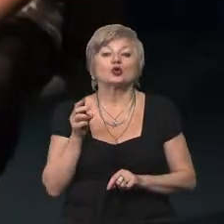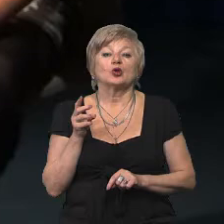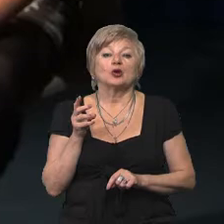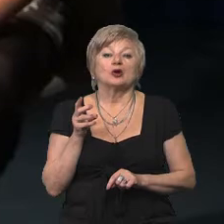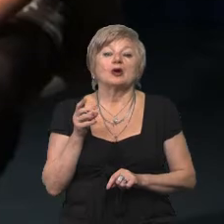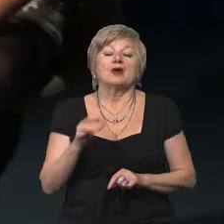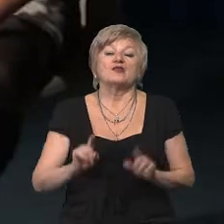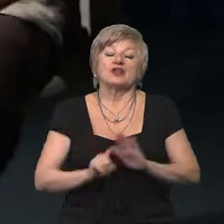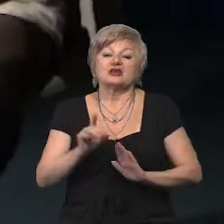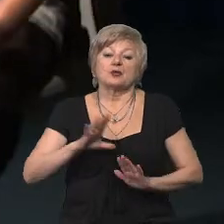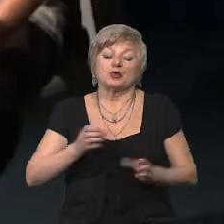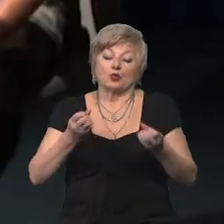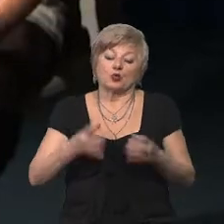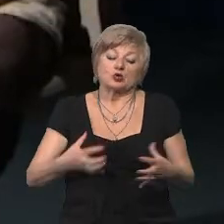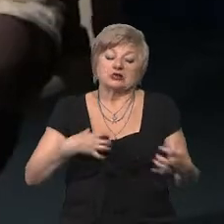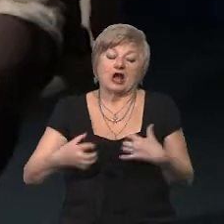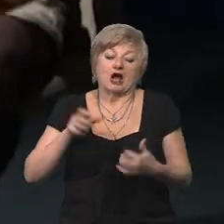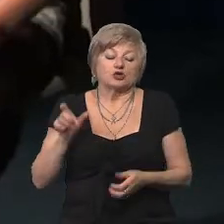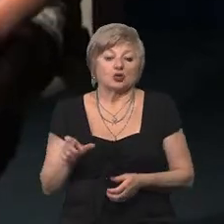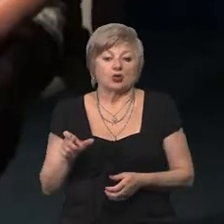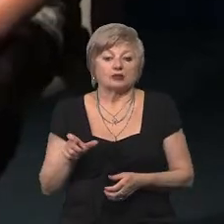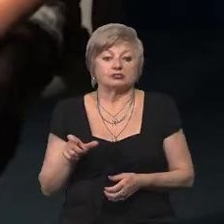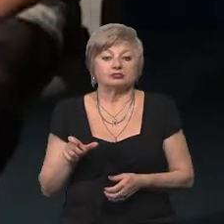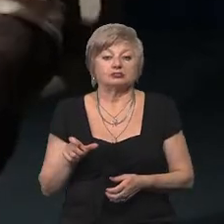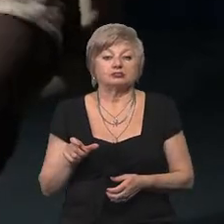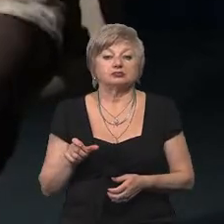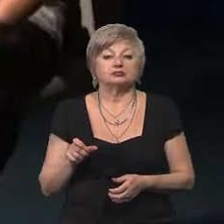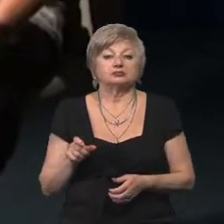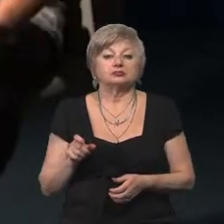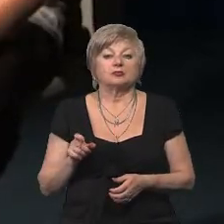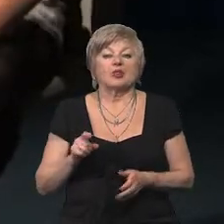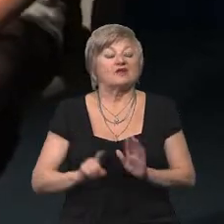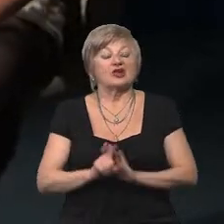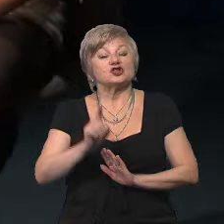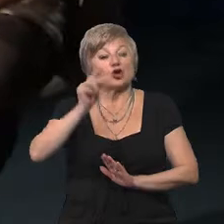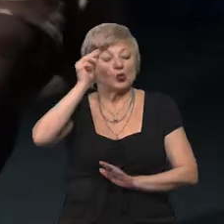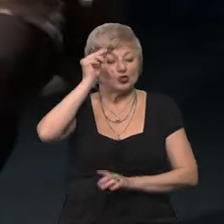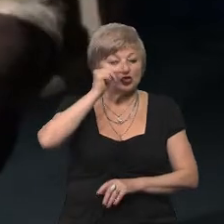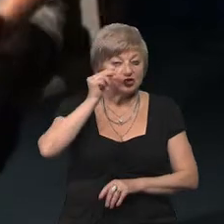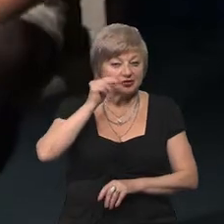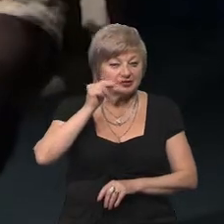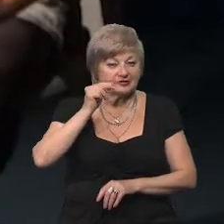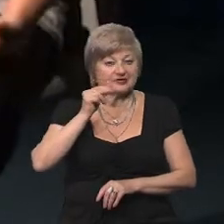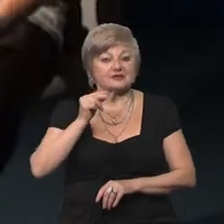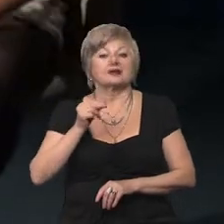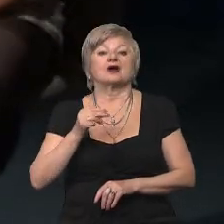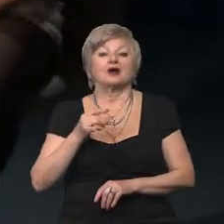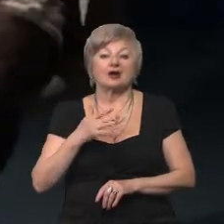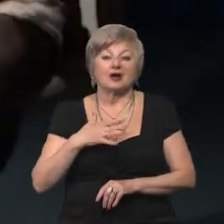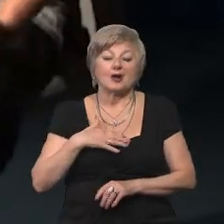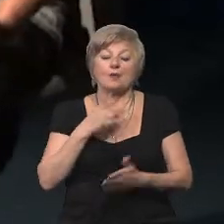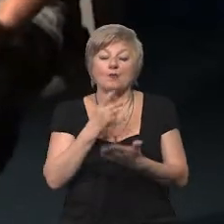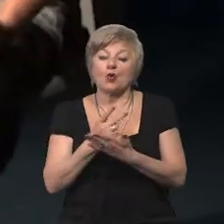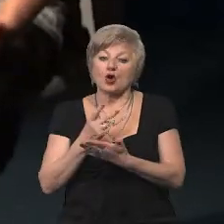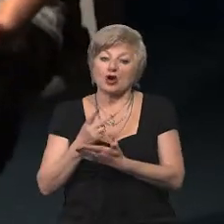был актером просто, я приходил на работу, ну, вернее, не так, да, даже не так. Я сначала учился, да, меня учили, мне рассказывали, показывали